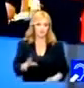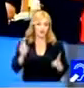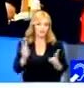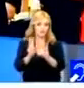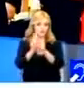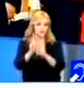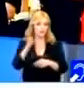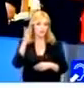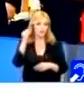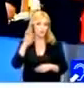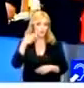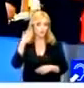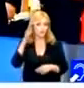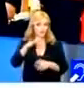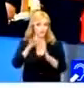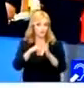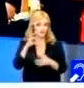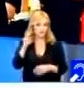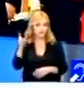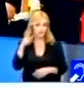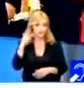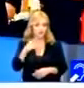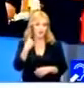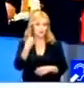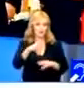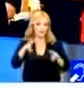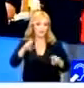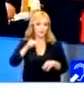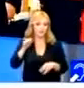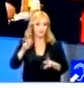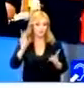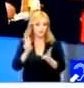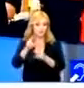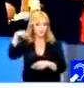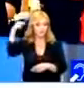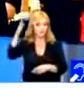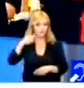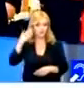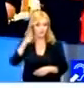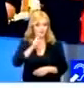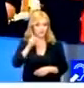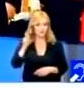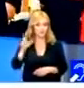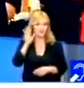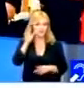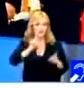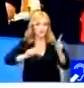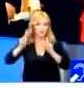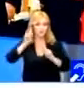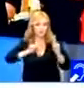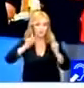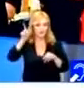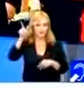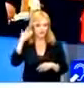Întrevedere moldo-română la New York, premierul Republicii Moldova, Pavel Filip, s-a întâlnit cu președintele României, Klaus Iohannis, în cadrul sesiunii Adunării